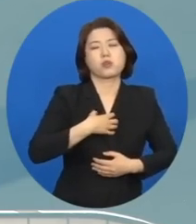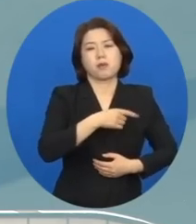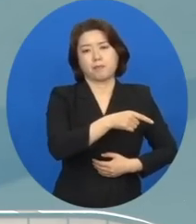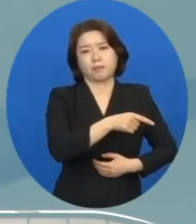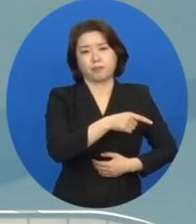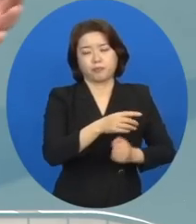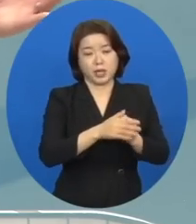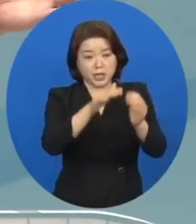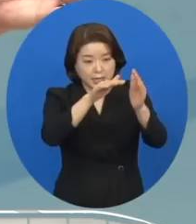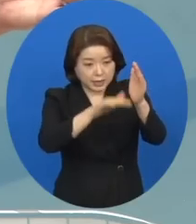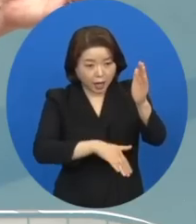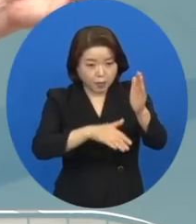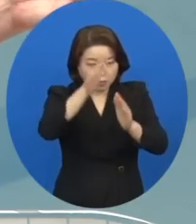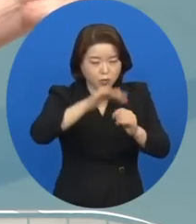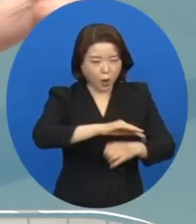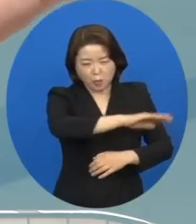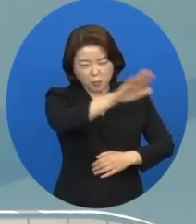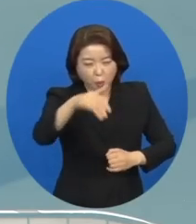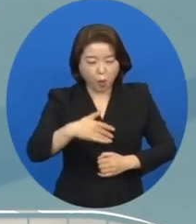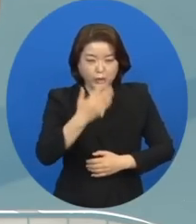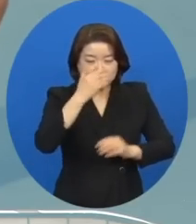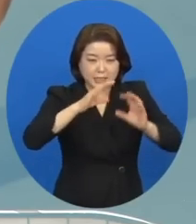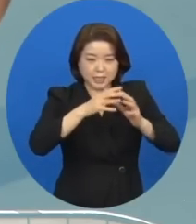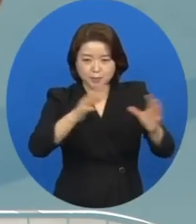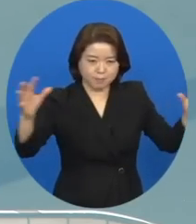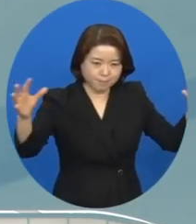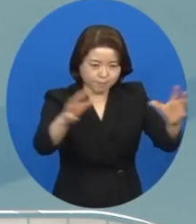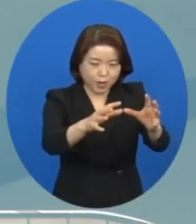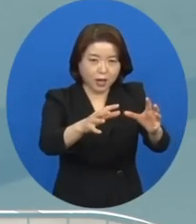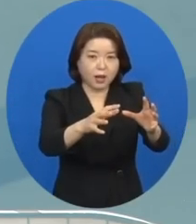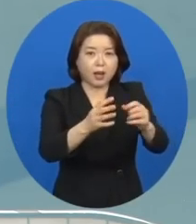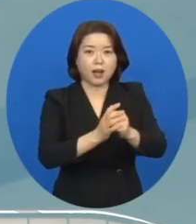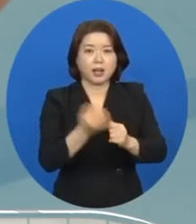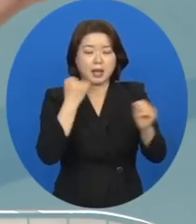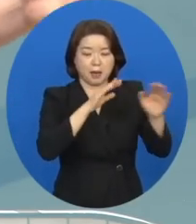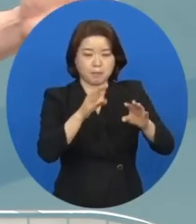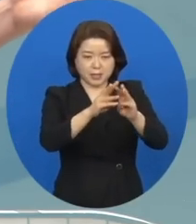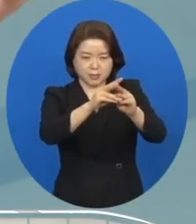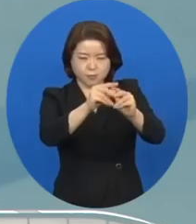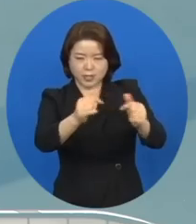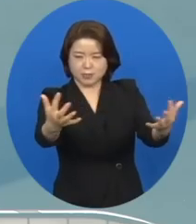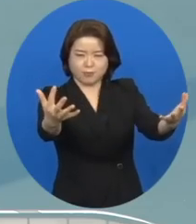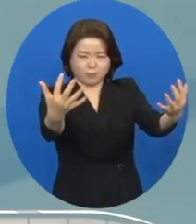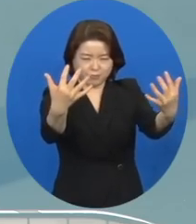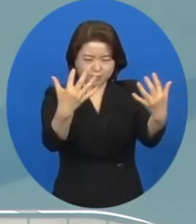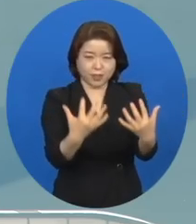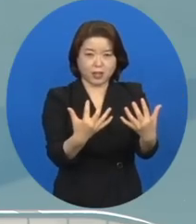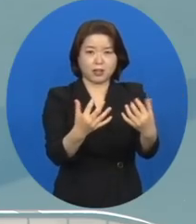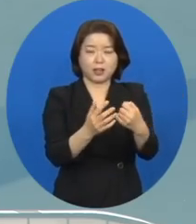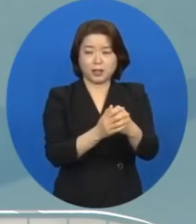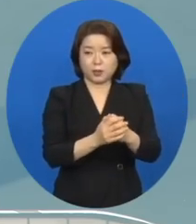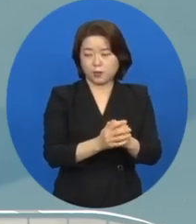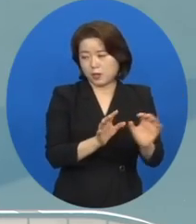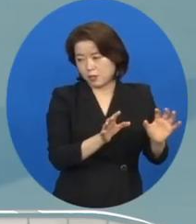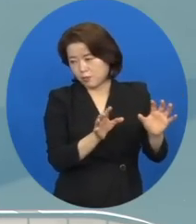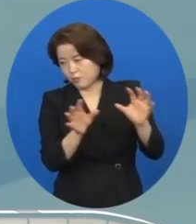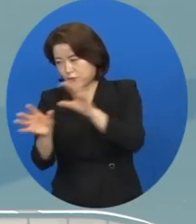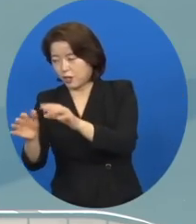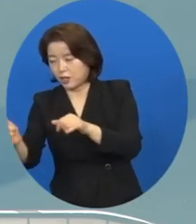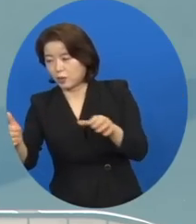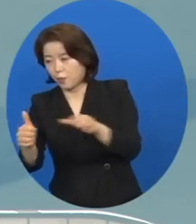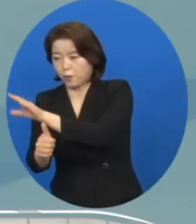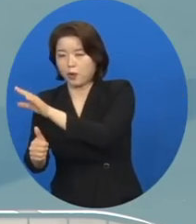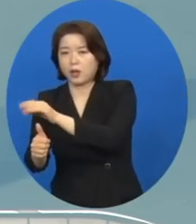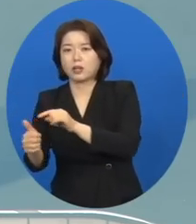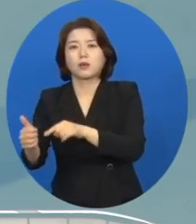남에서부터 북까지 모든 이스라엘의 군사들을 다 모아다가 마치 바다의 모래알같이 다 모아다가 쳐야만 다윗 왕을 죽일 수가